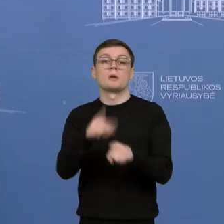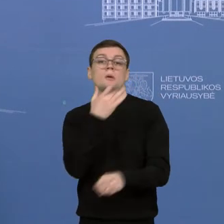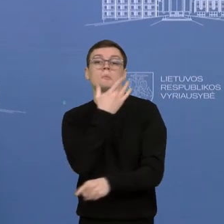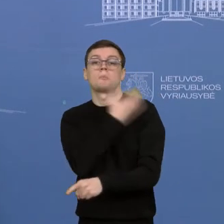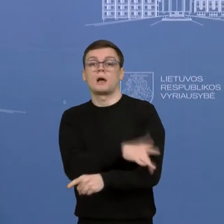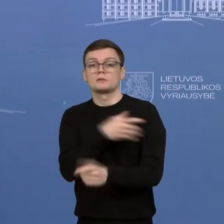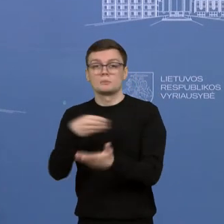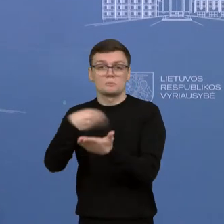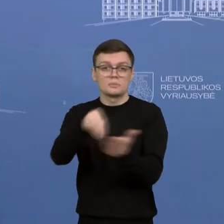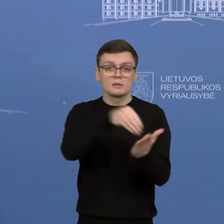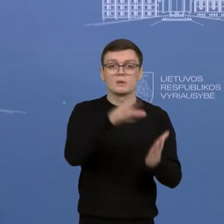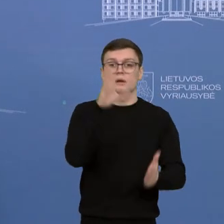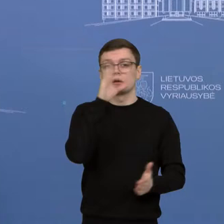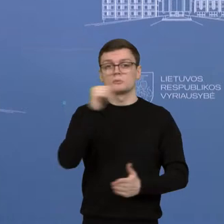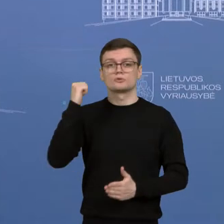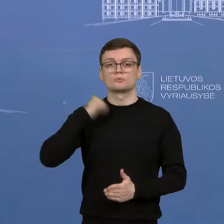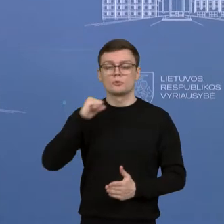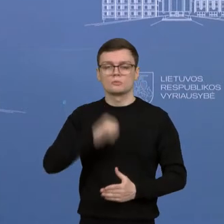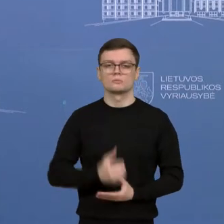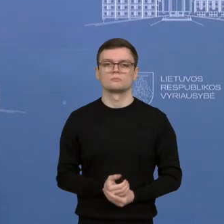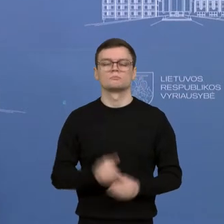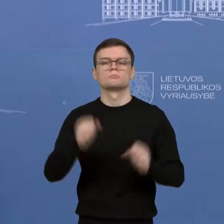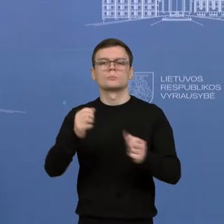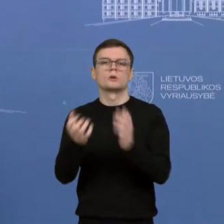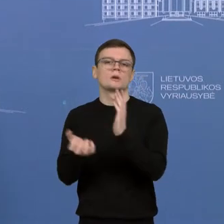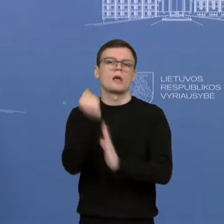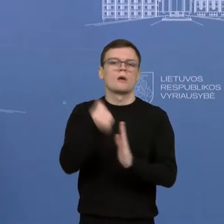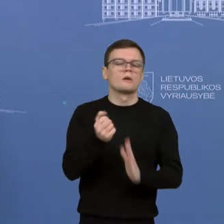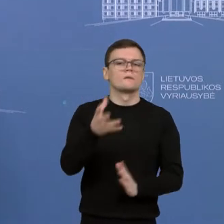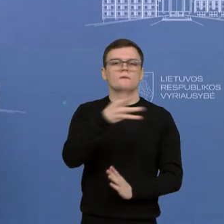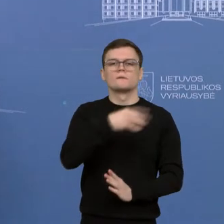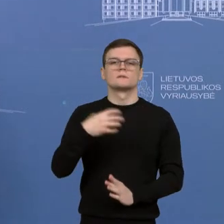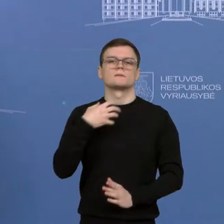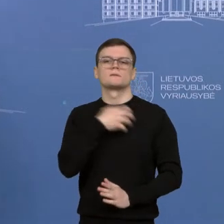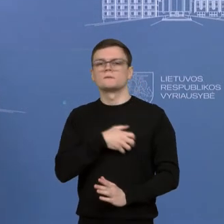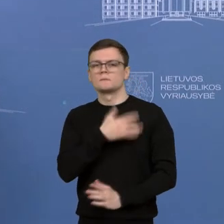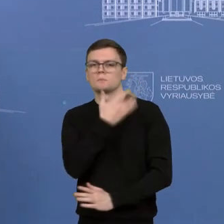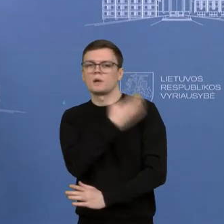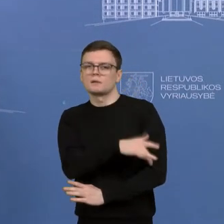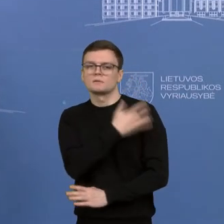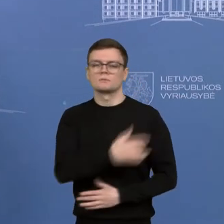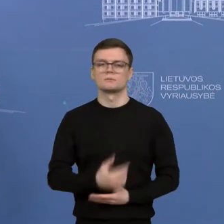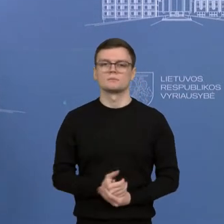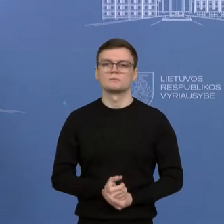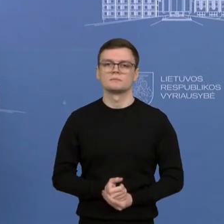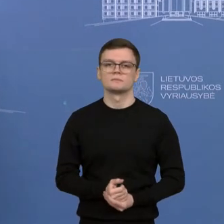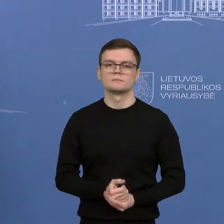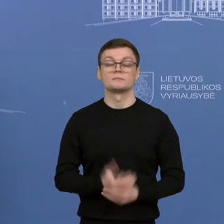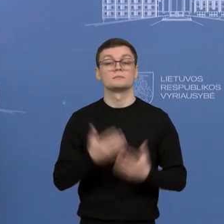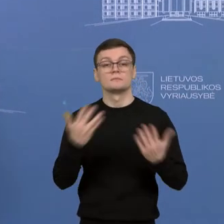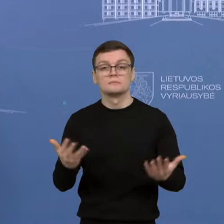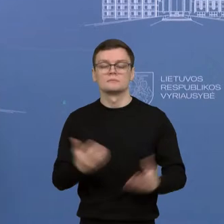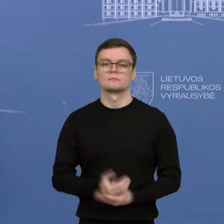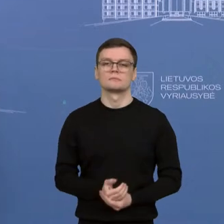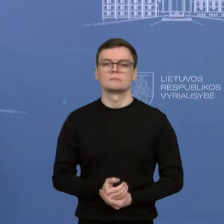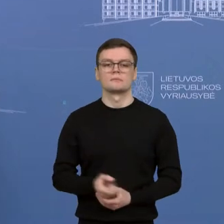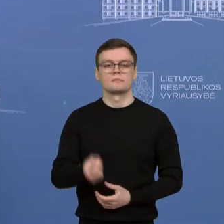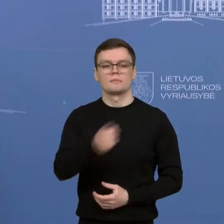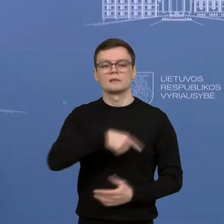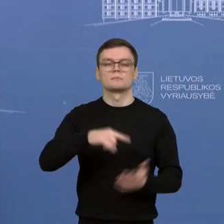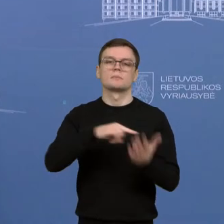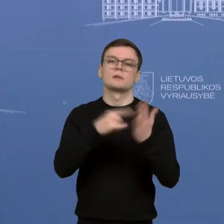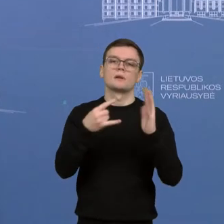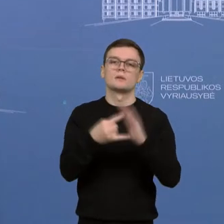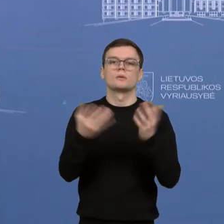būtų įperkamos ir gyventojai galėtų gauti visas pagrindinės energetikos paslaugas. Taigi, mes esame numatę